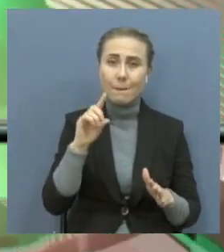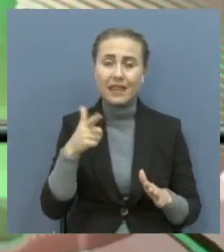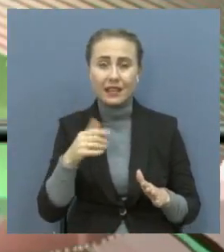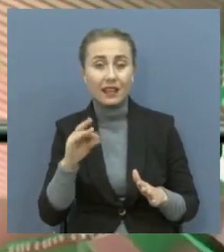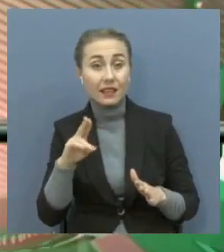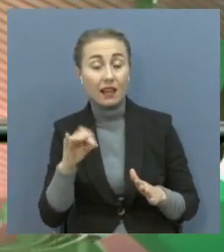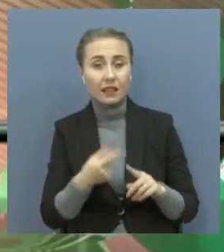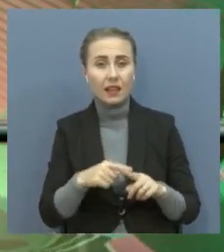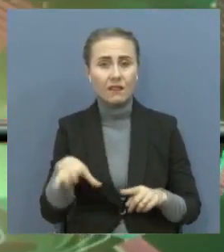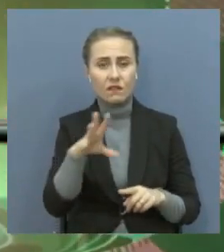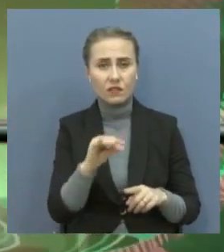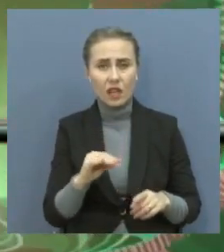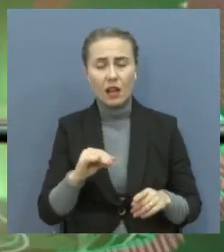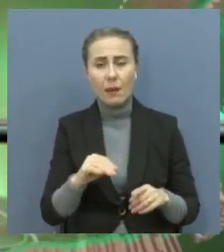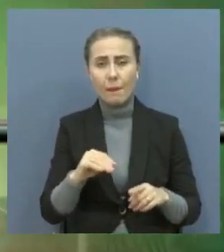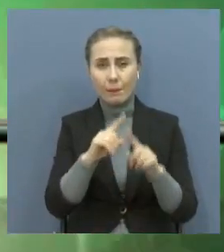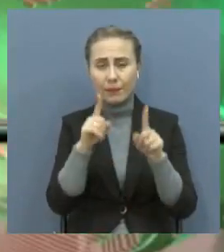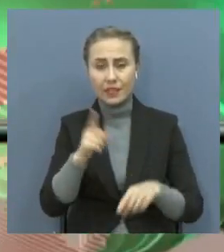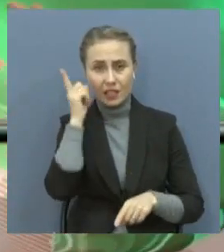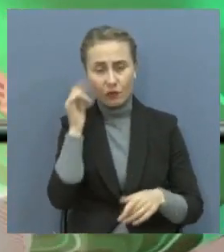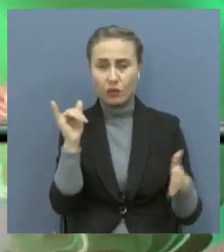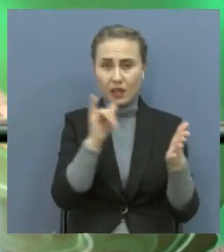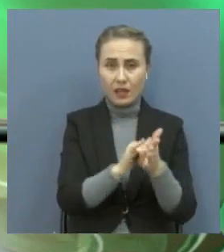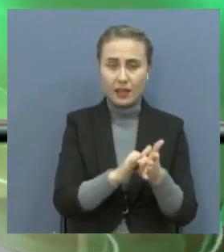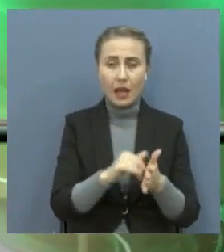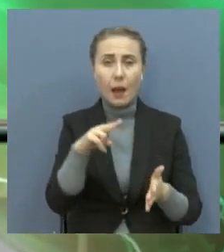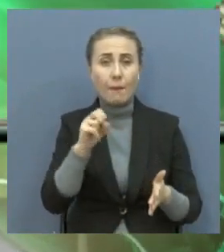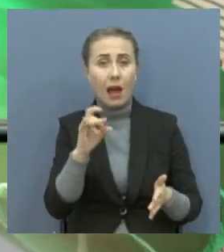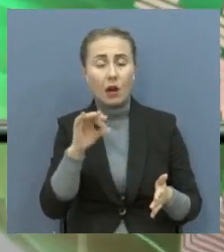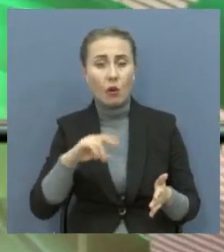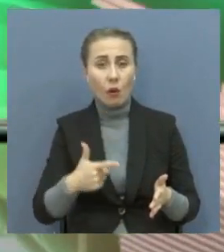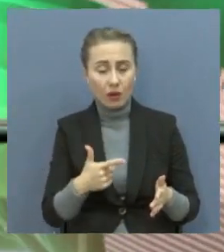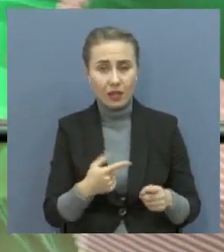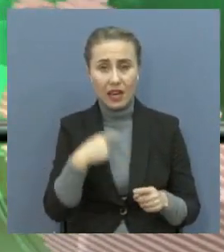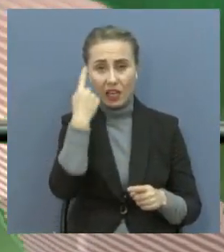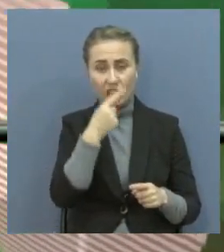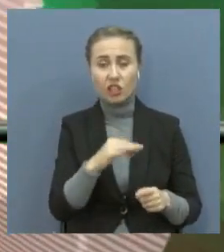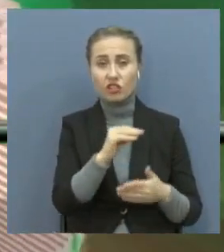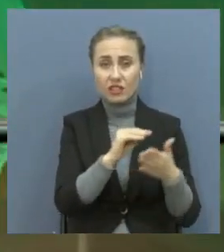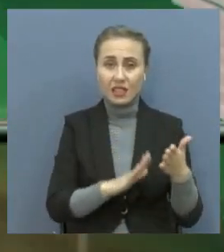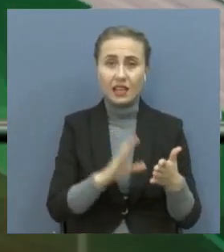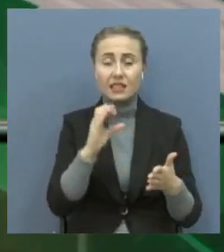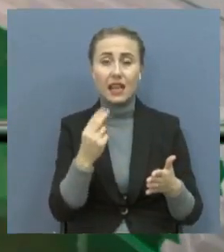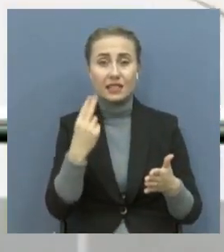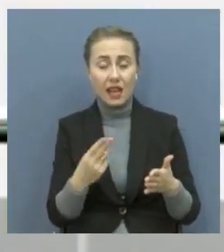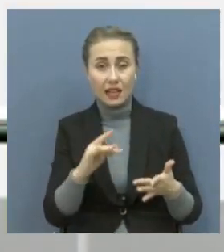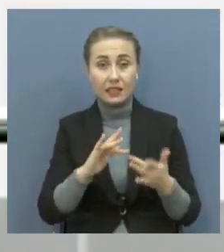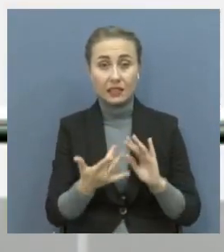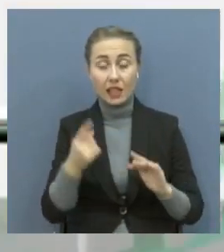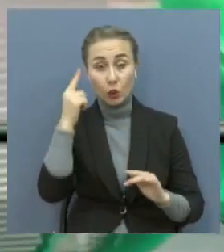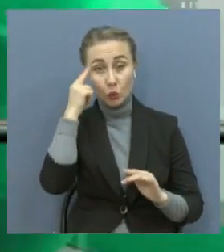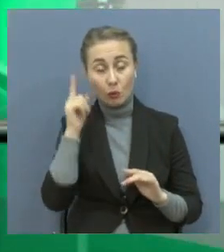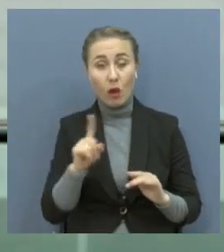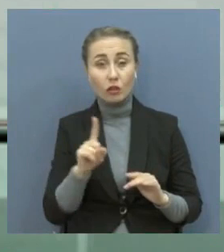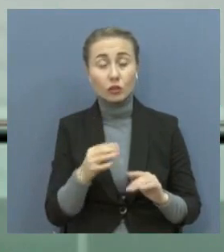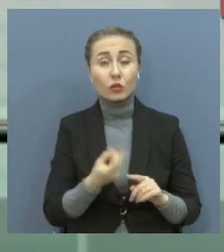обывателей, используя всевозможные мобильные приложения, забивая свои пароли, либо используя личные страницы в социальных сетях, задумываются